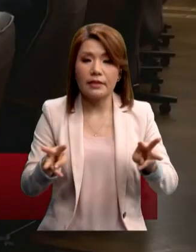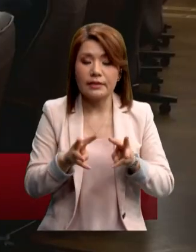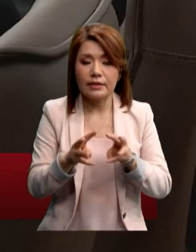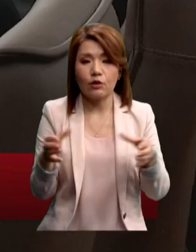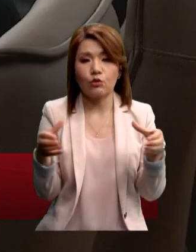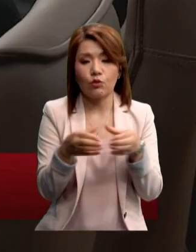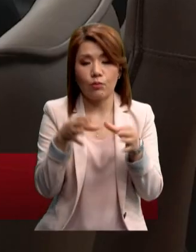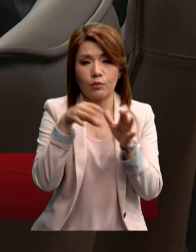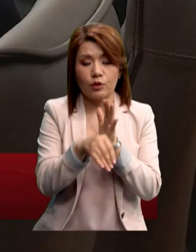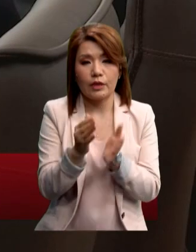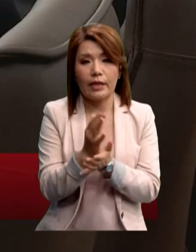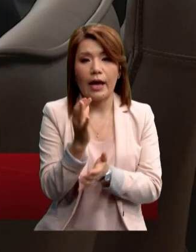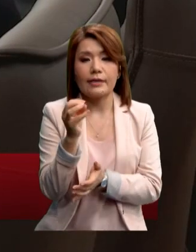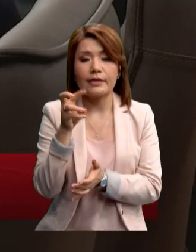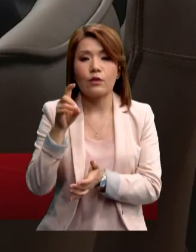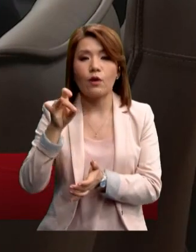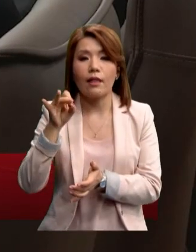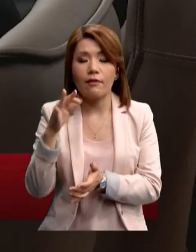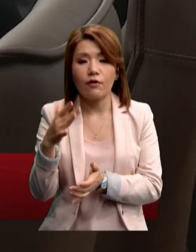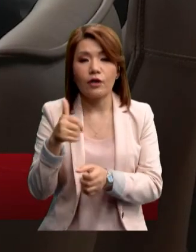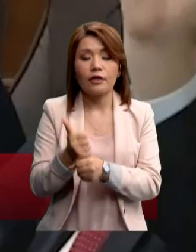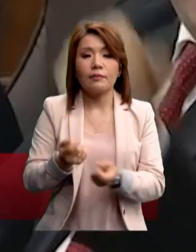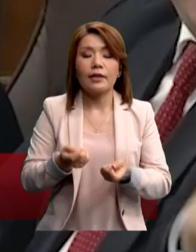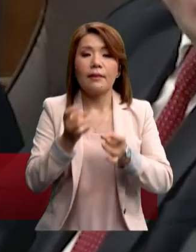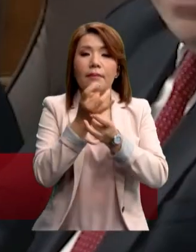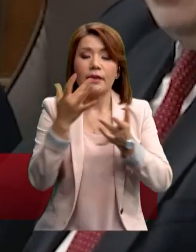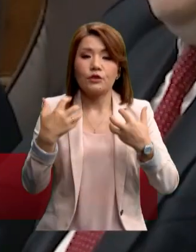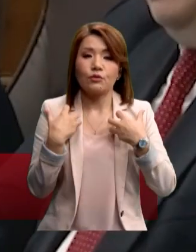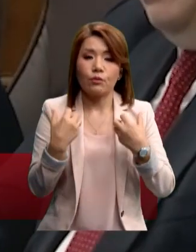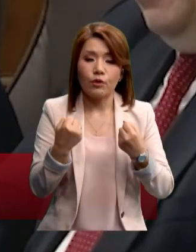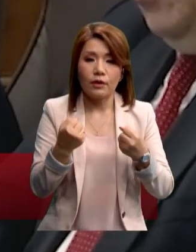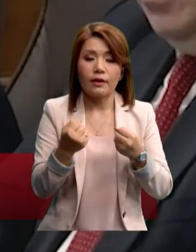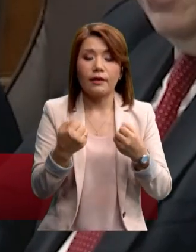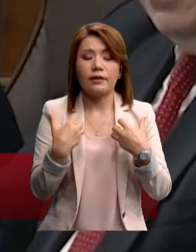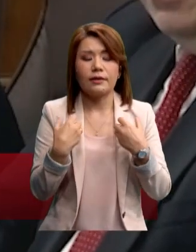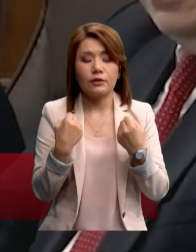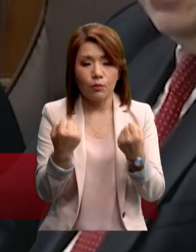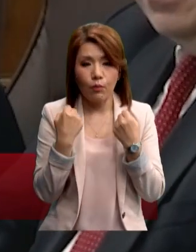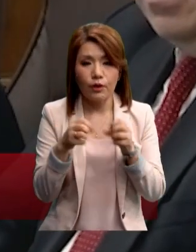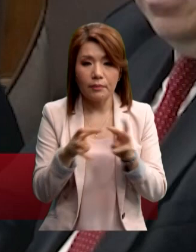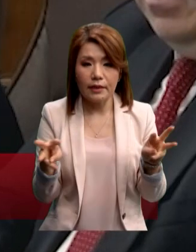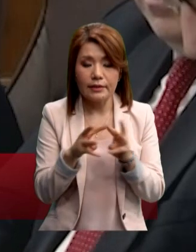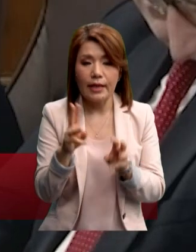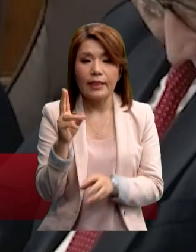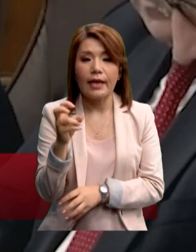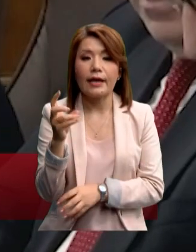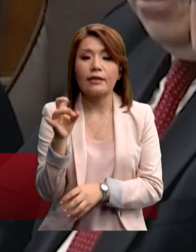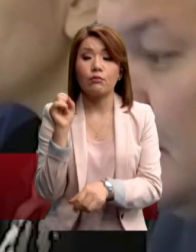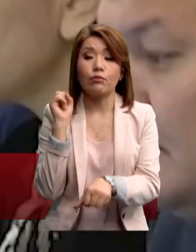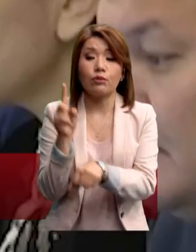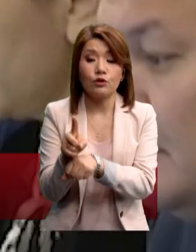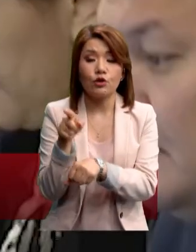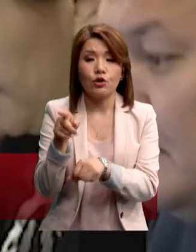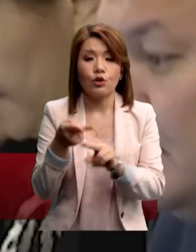бүрген олар. Асхат Оралов басқаратын мәдениет және спорт министрлігі, Дархан Қыдырәліге сеніп тапсырылған